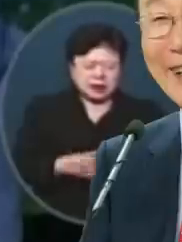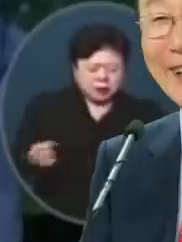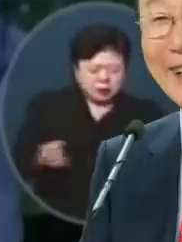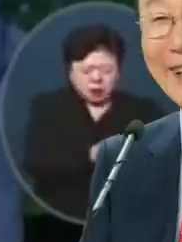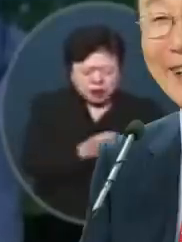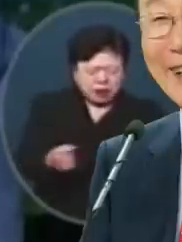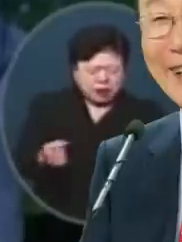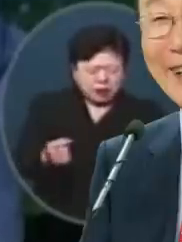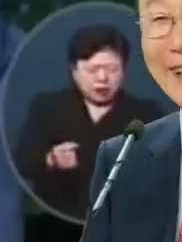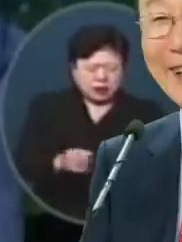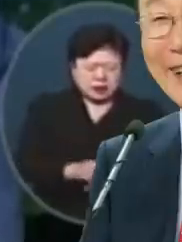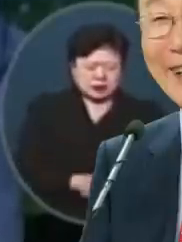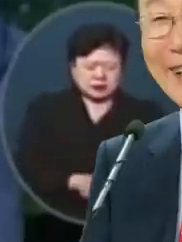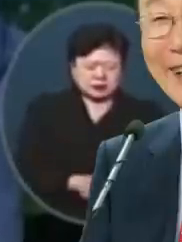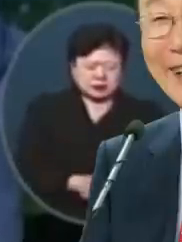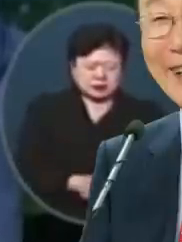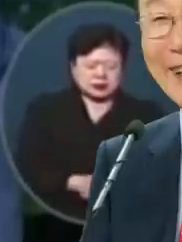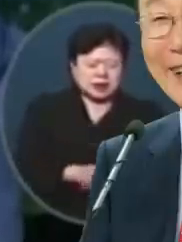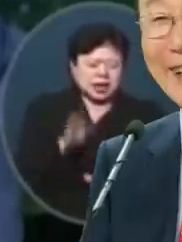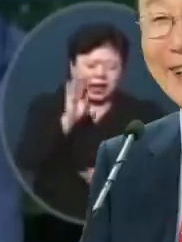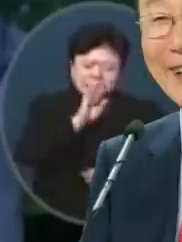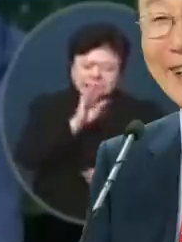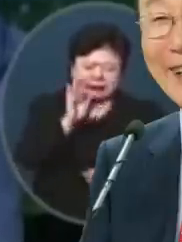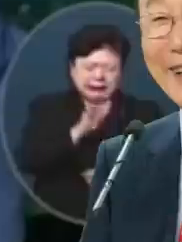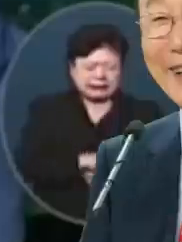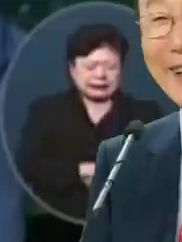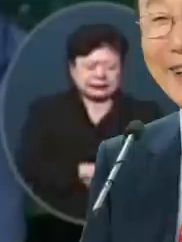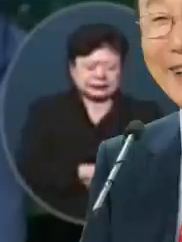되겠다 그것도 안 되고